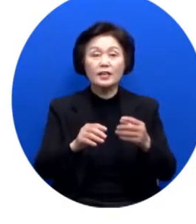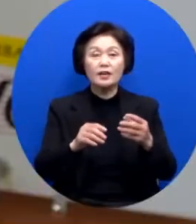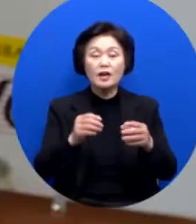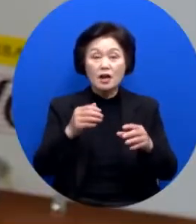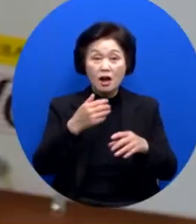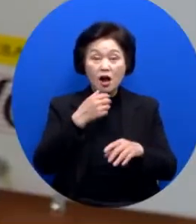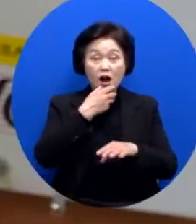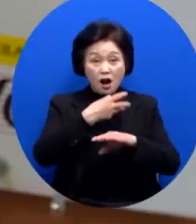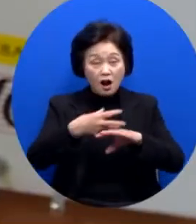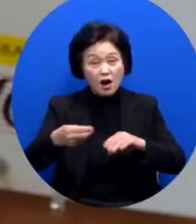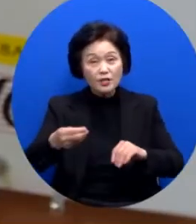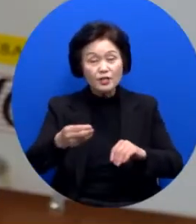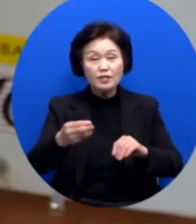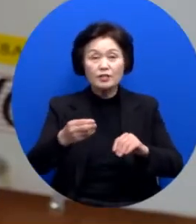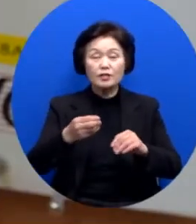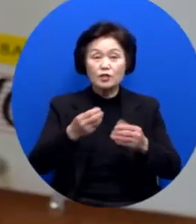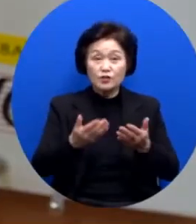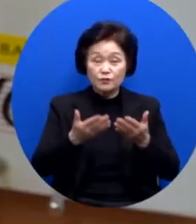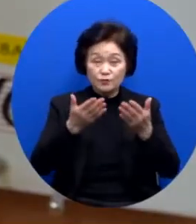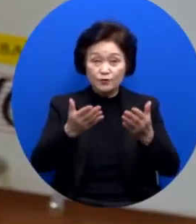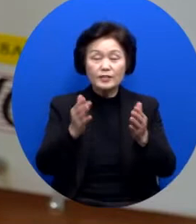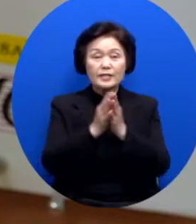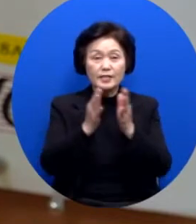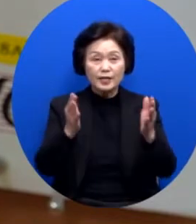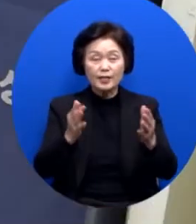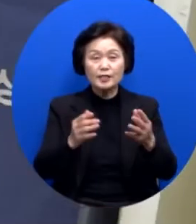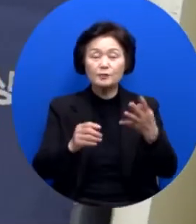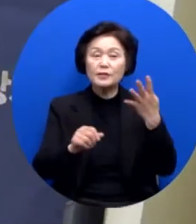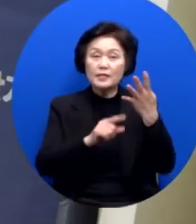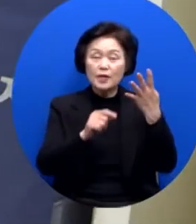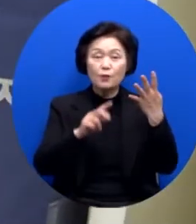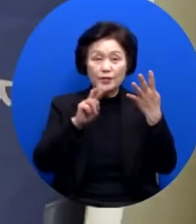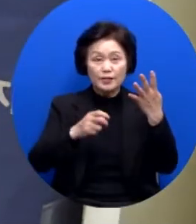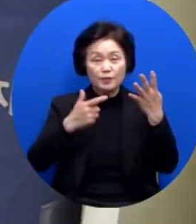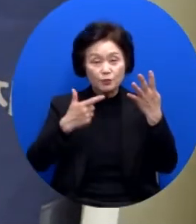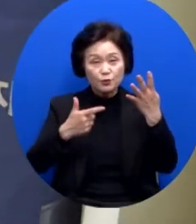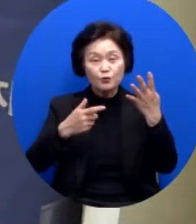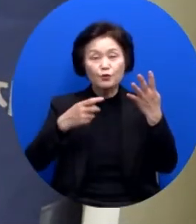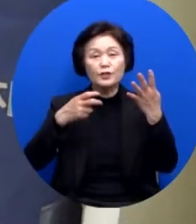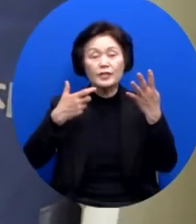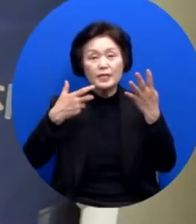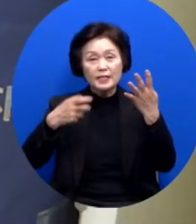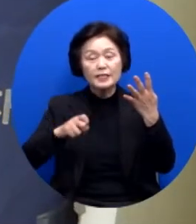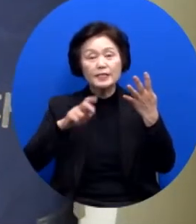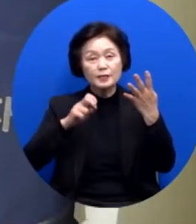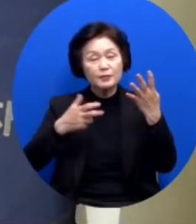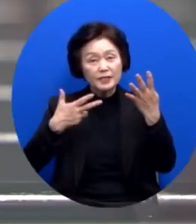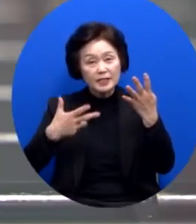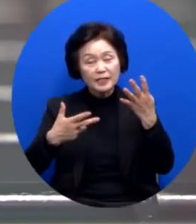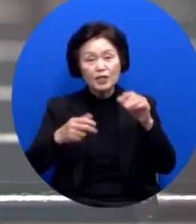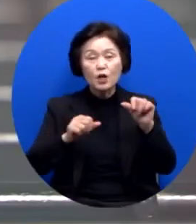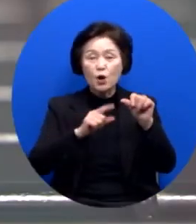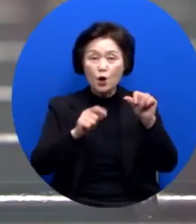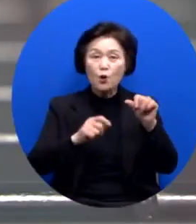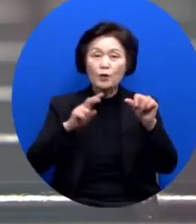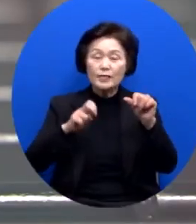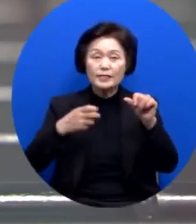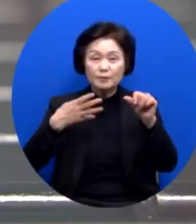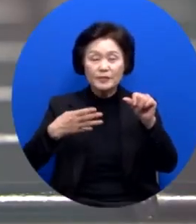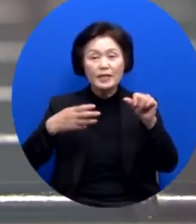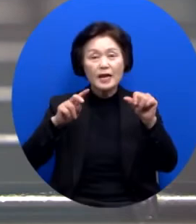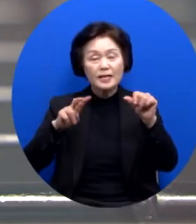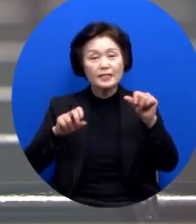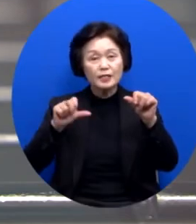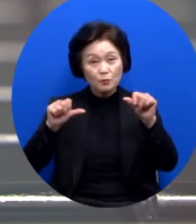를 통해 헌혈 운동을 시작했으며 다음달 26일과 27일 5월 24일과 25일에도 헌혈운동